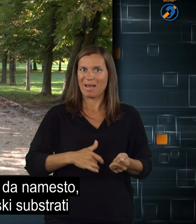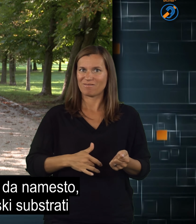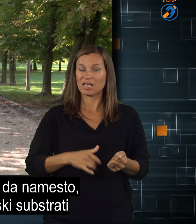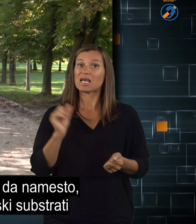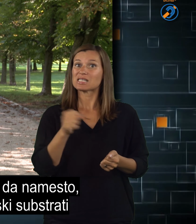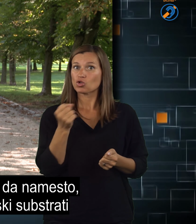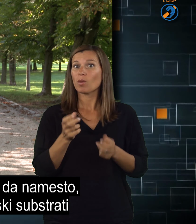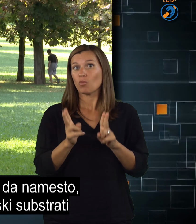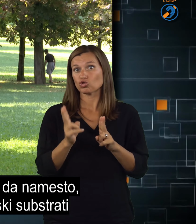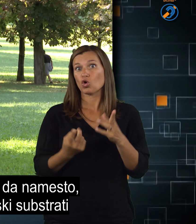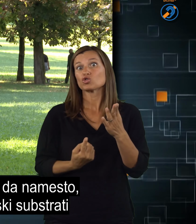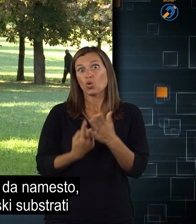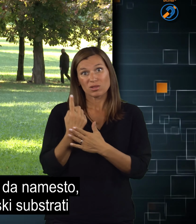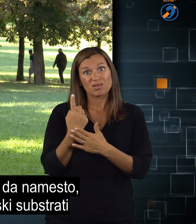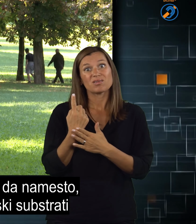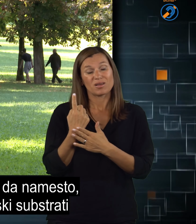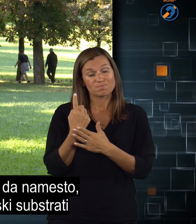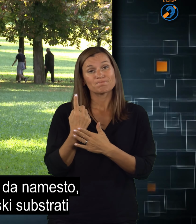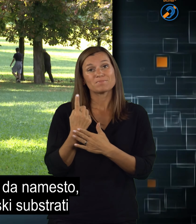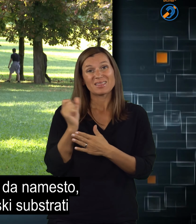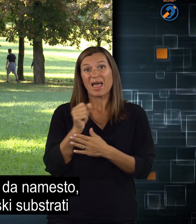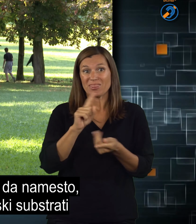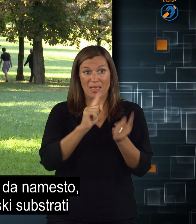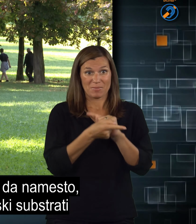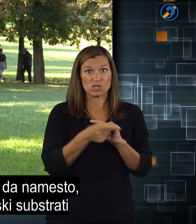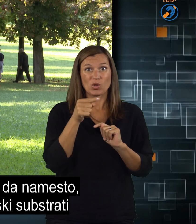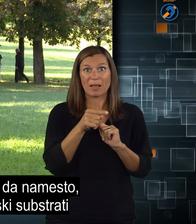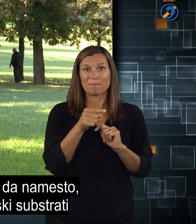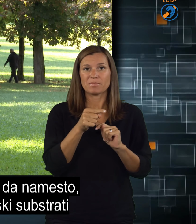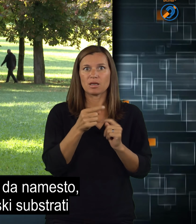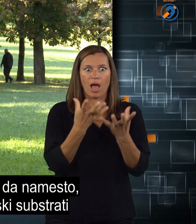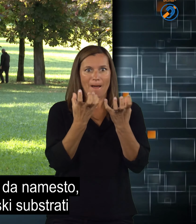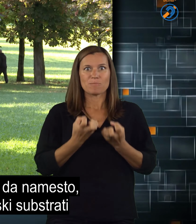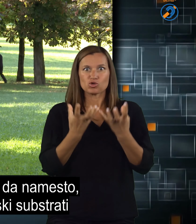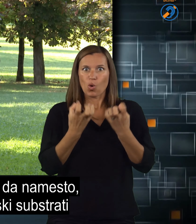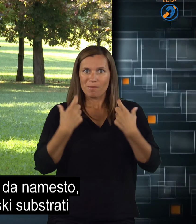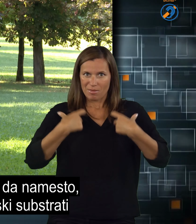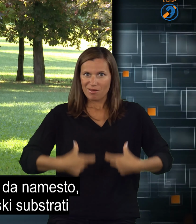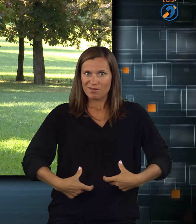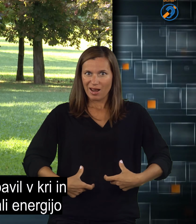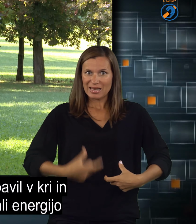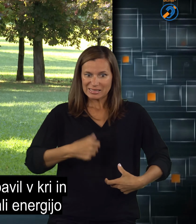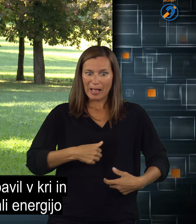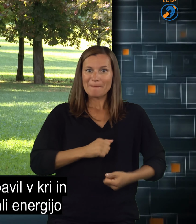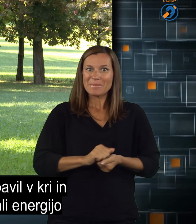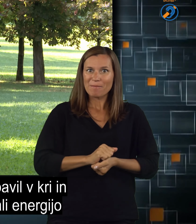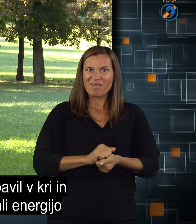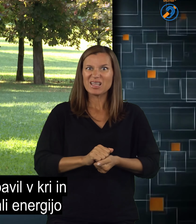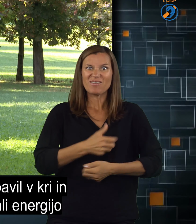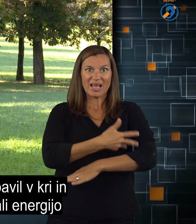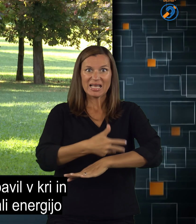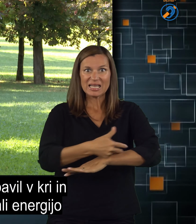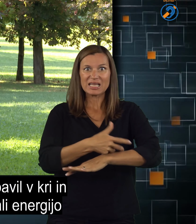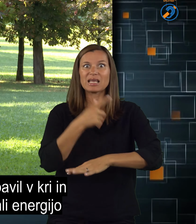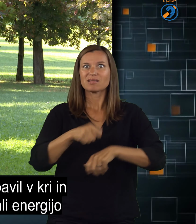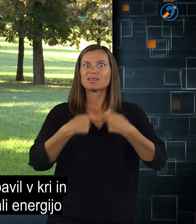se zna zgoditi, da namesto, da bi se ti energijski substrati absorbirali iz prebavil v